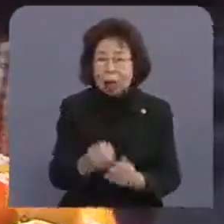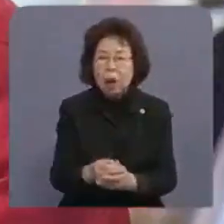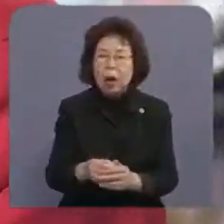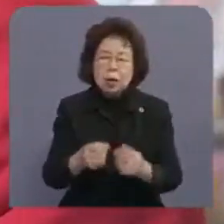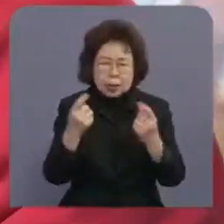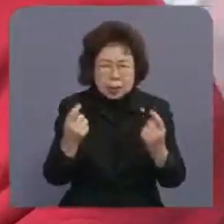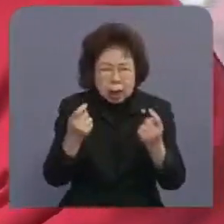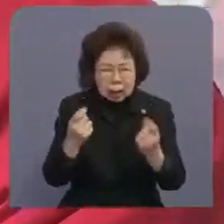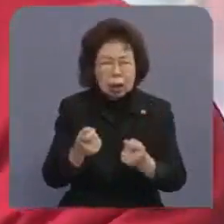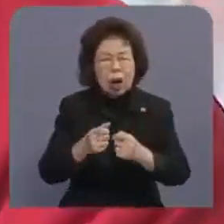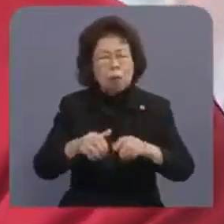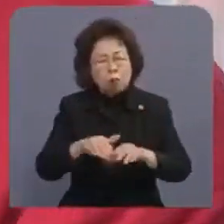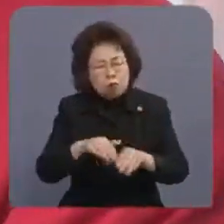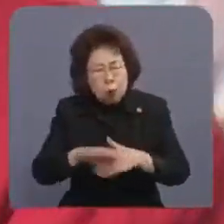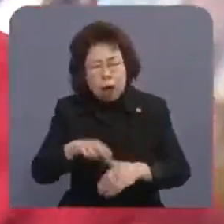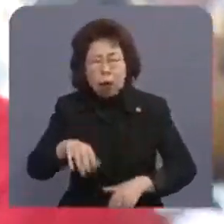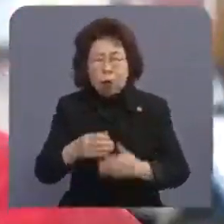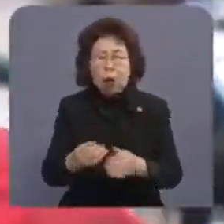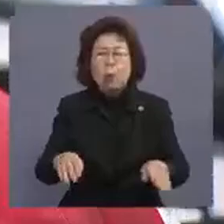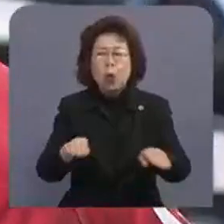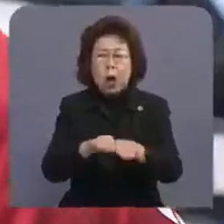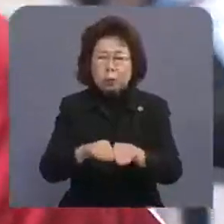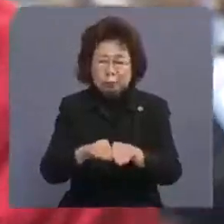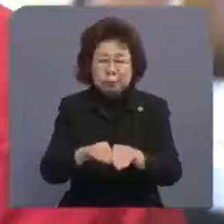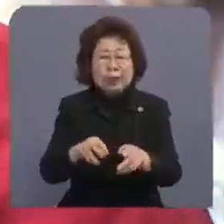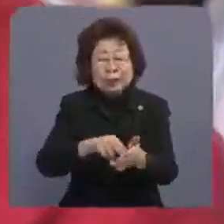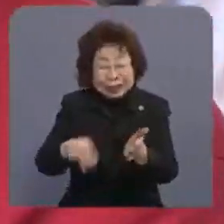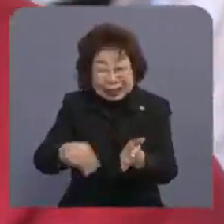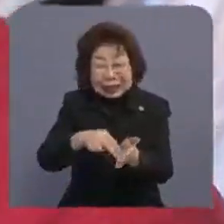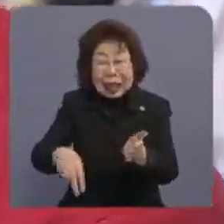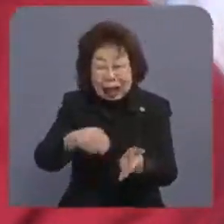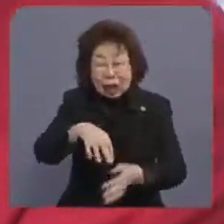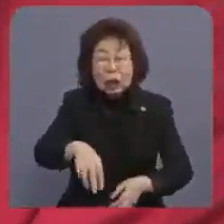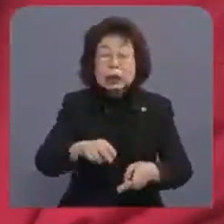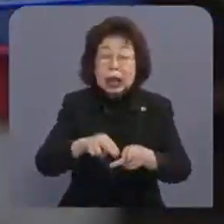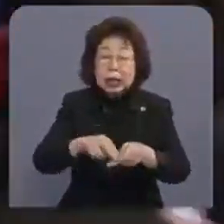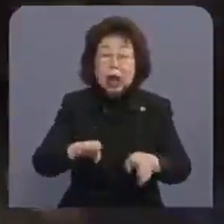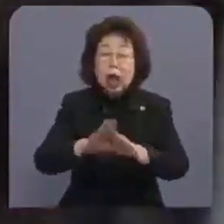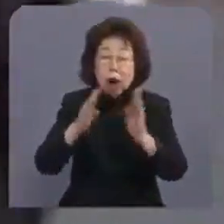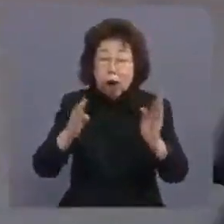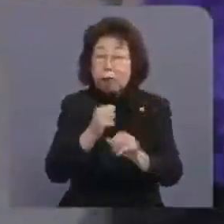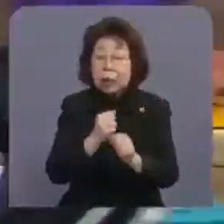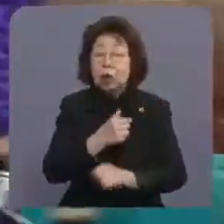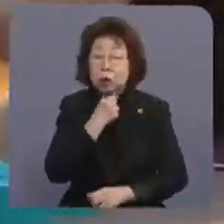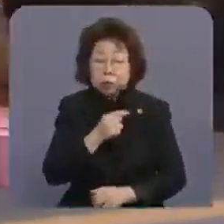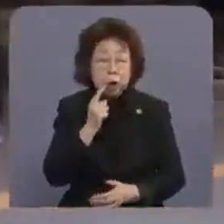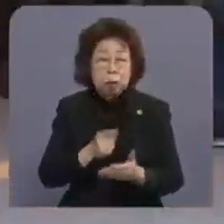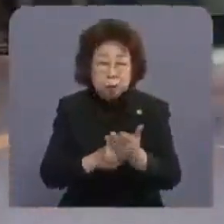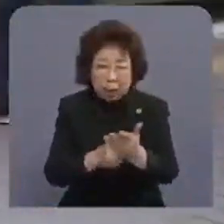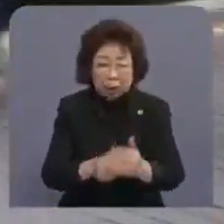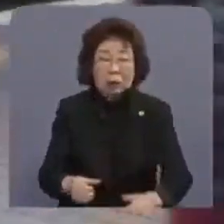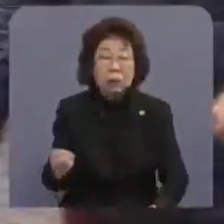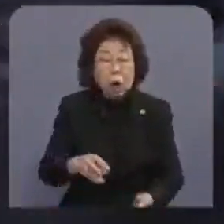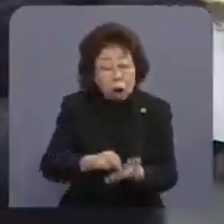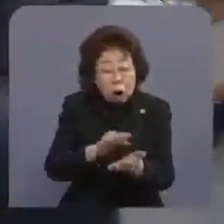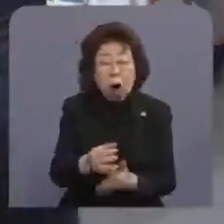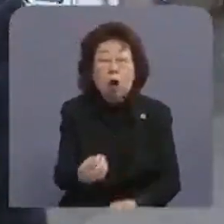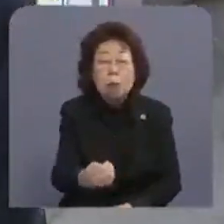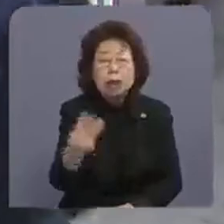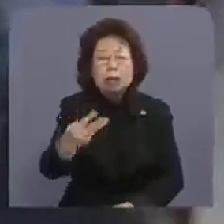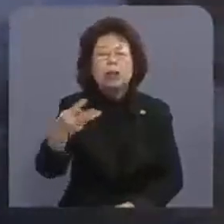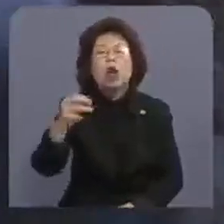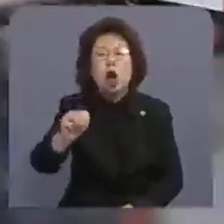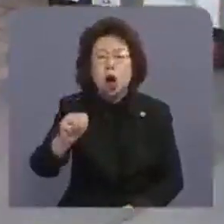관광, 문화시설을 포함한 복합환승센터를 건설하겠다고 공약했습니다. 추정 예산은 3천억